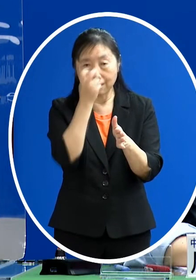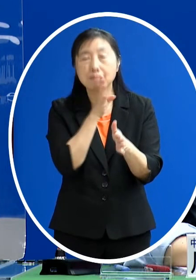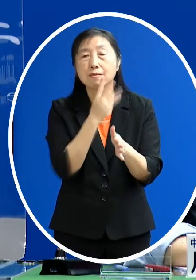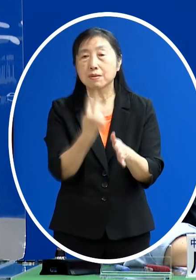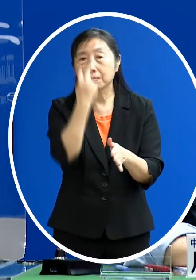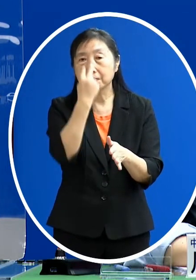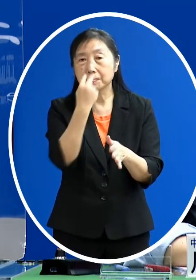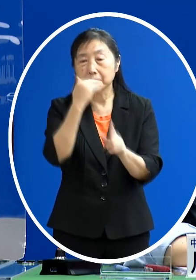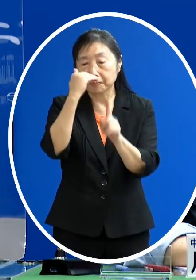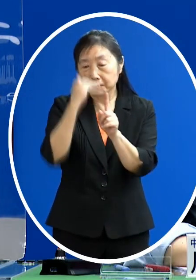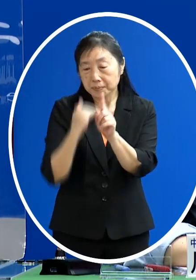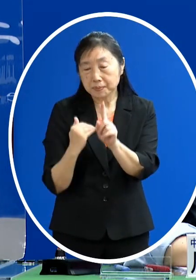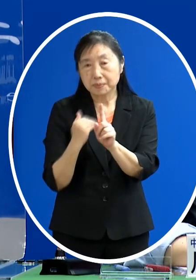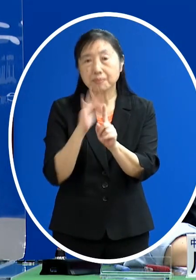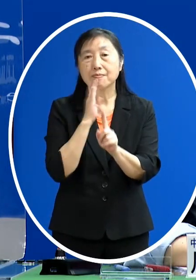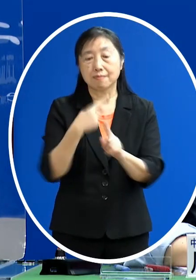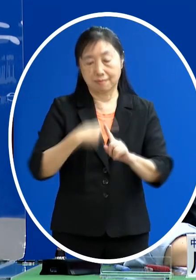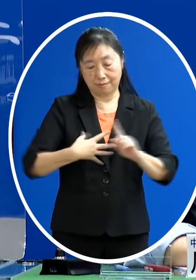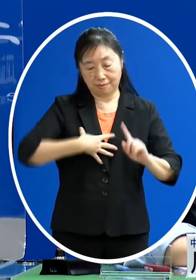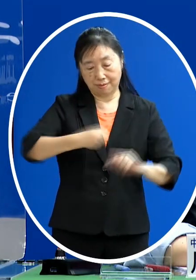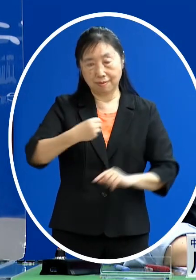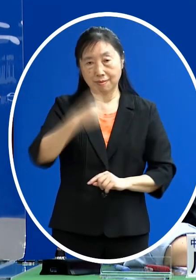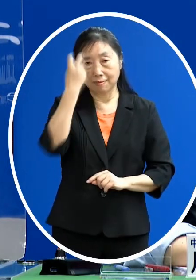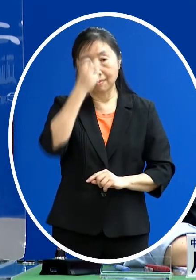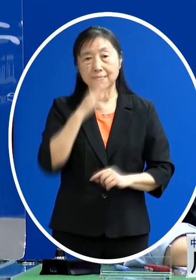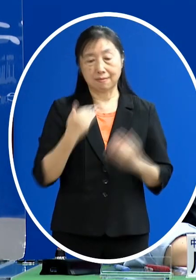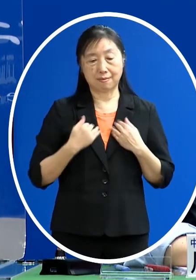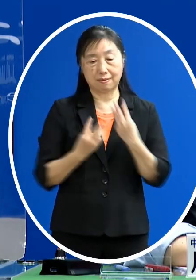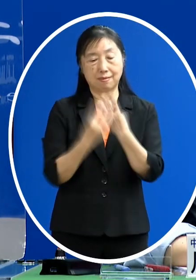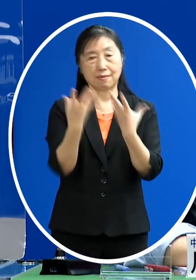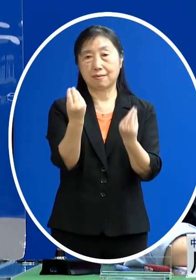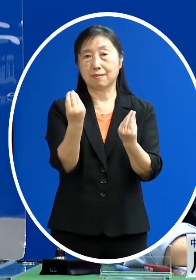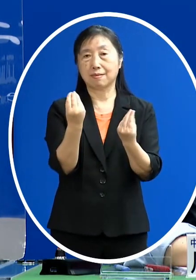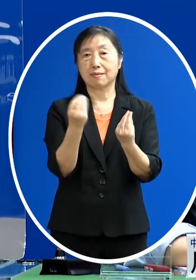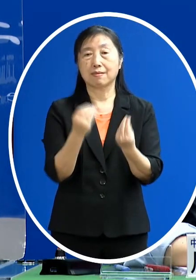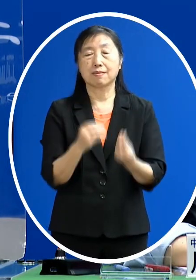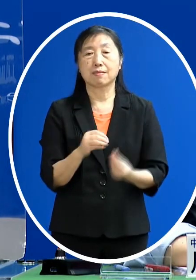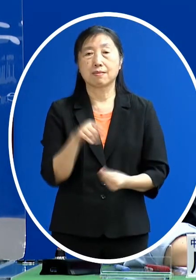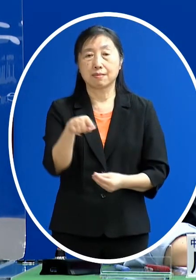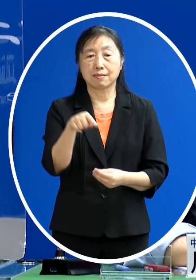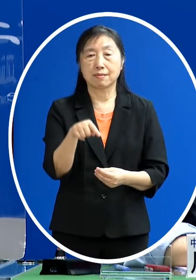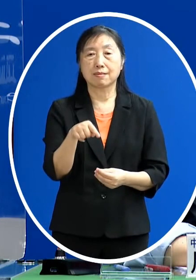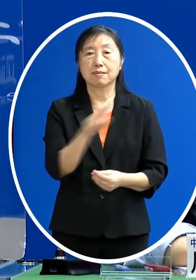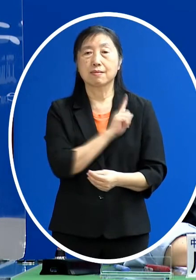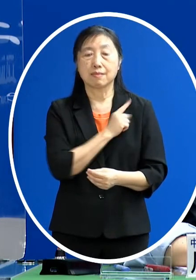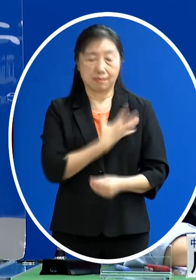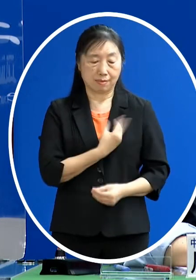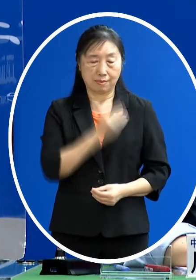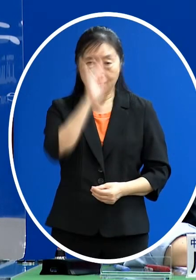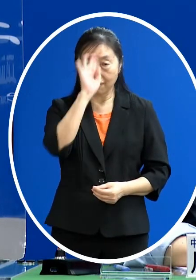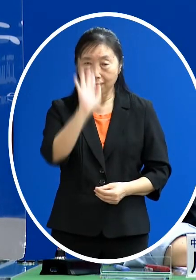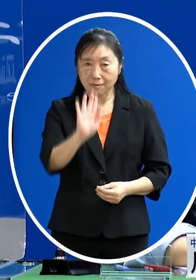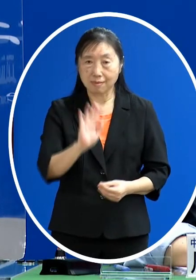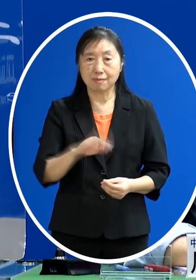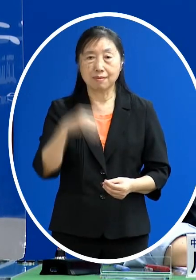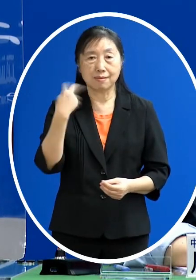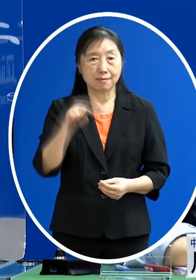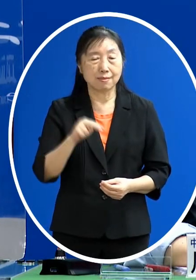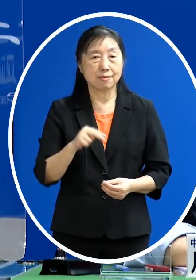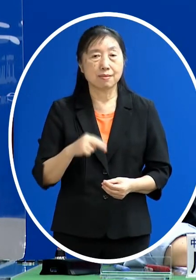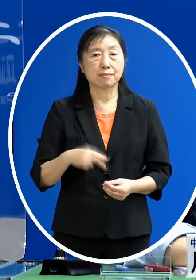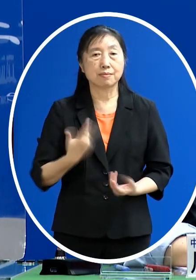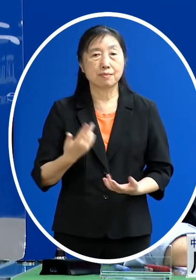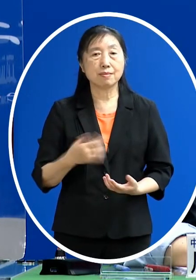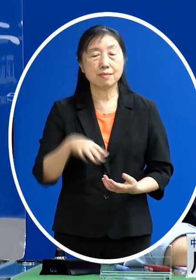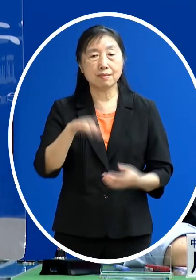有偏低哈，不过 X 光看起来都是没有肺炎哈，本身是有这个心血管疾病或者是有